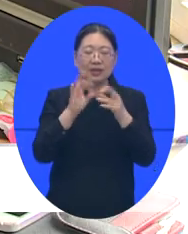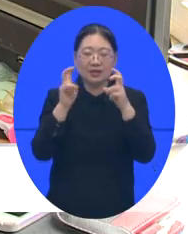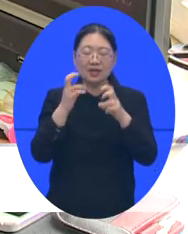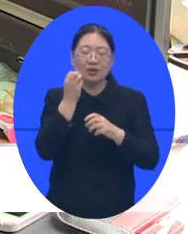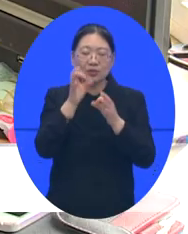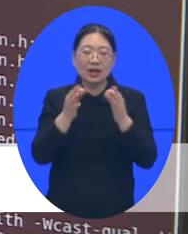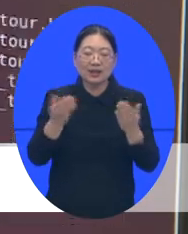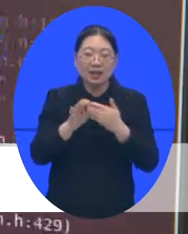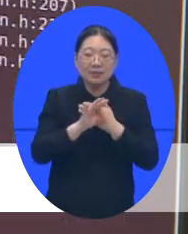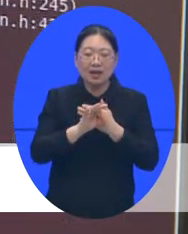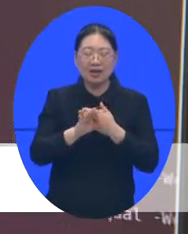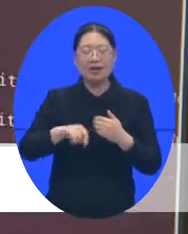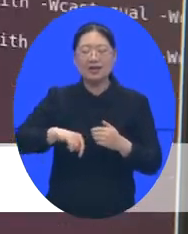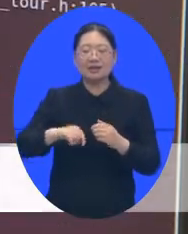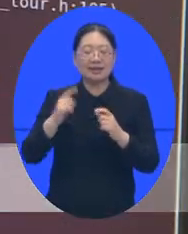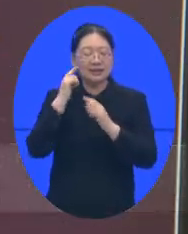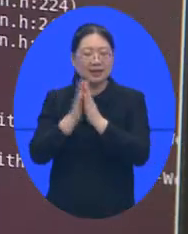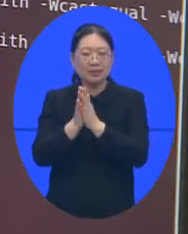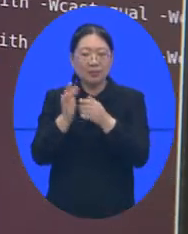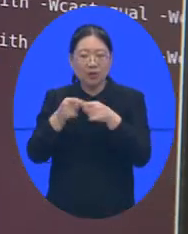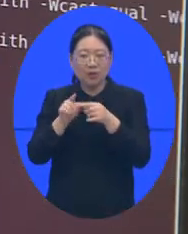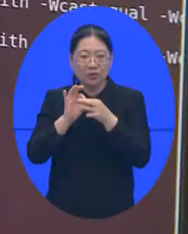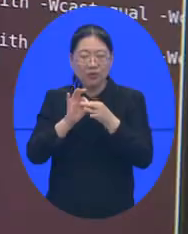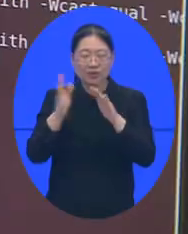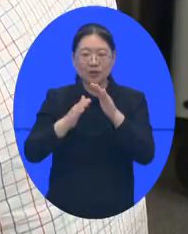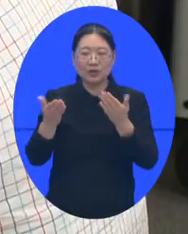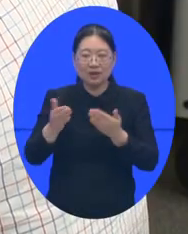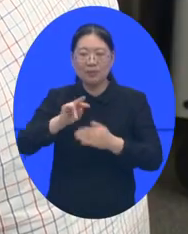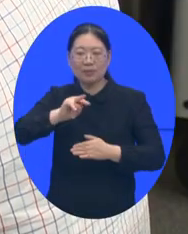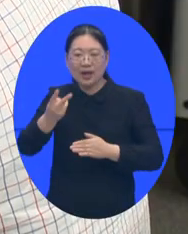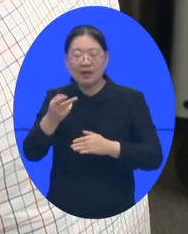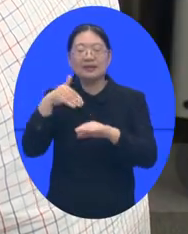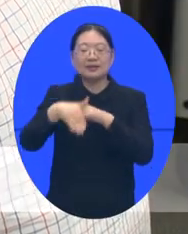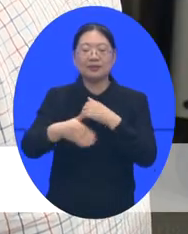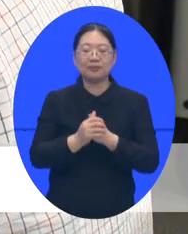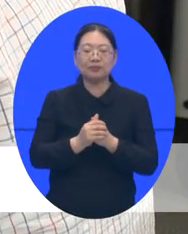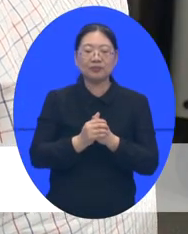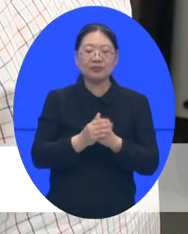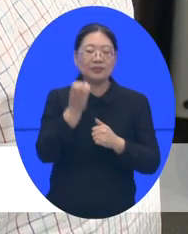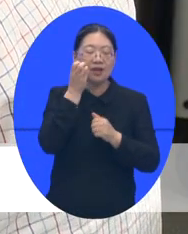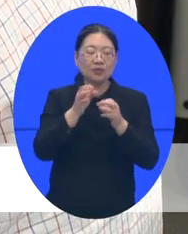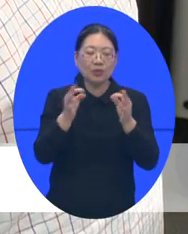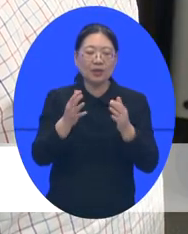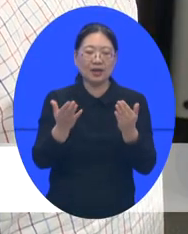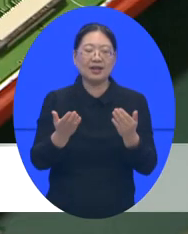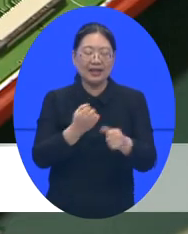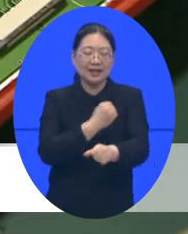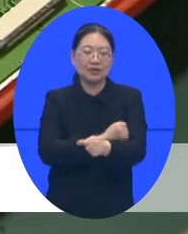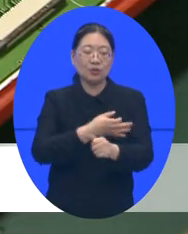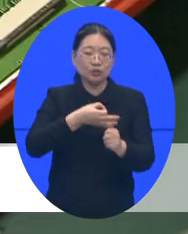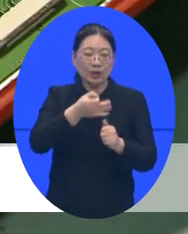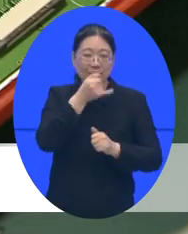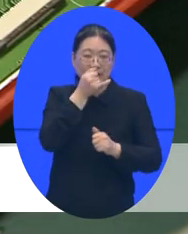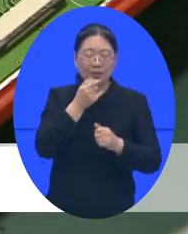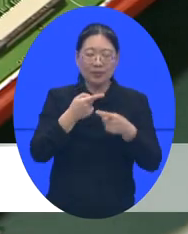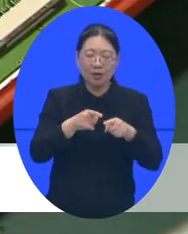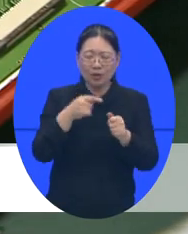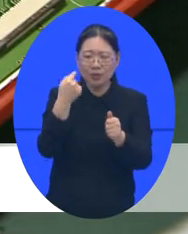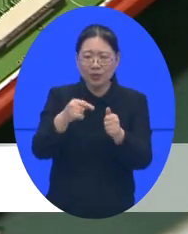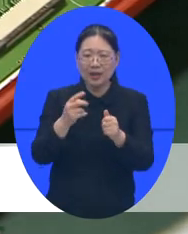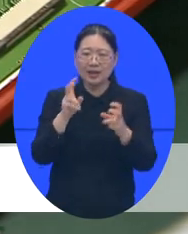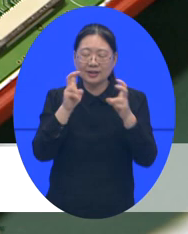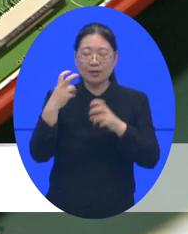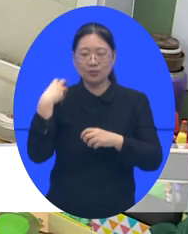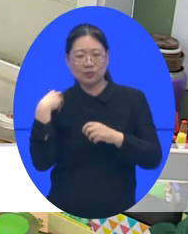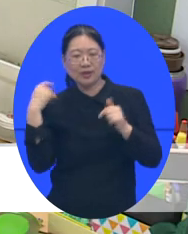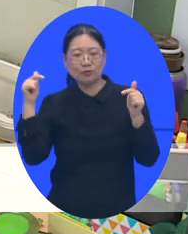일하면 기업별 자체 평가를 거쳐 정규직으로 채용하는 방식입니다. 돈은 석 달치의 인건비 지원을 통해 평가와 교육 등